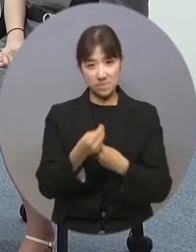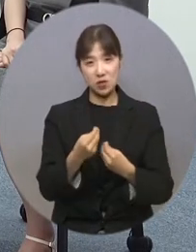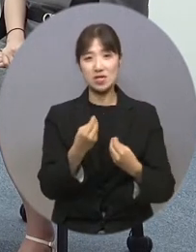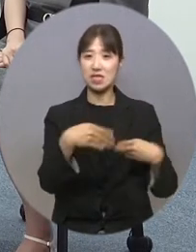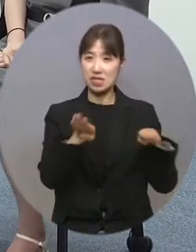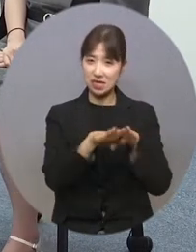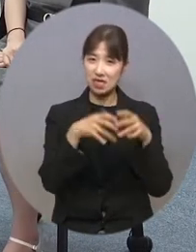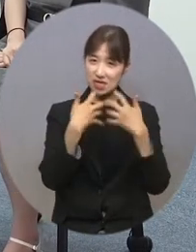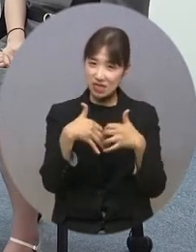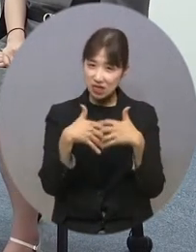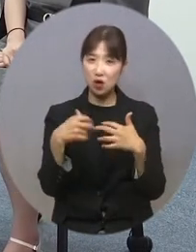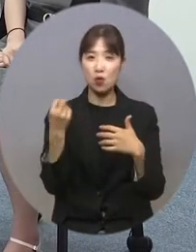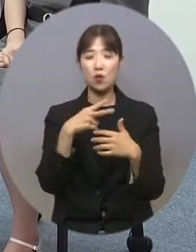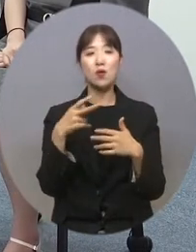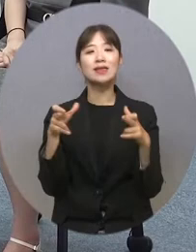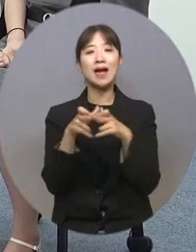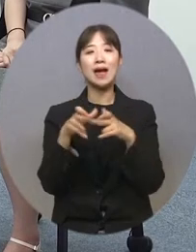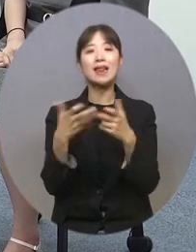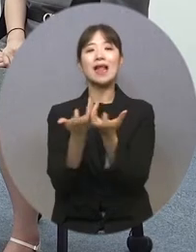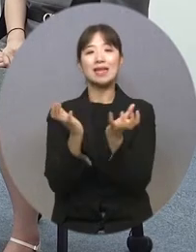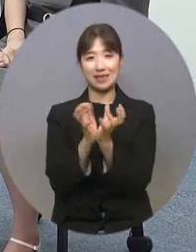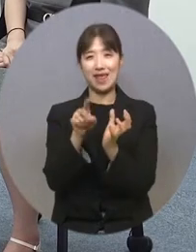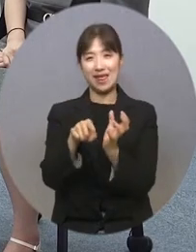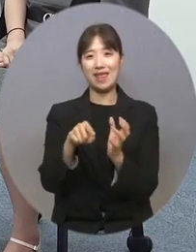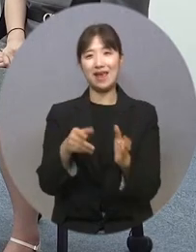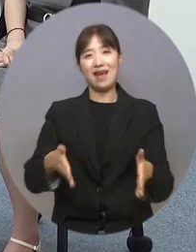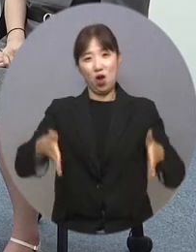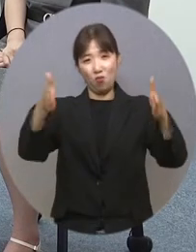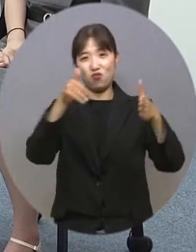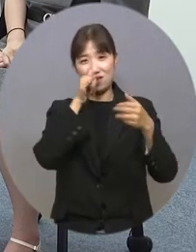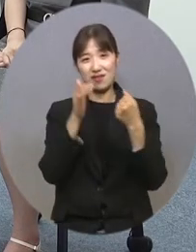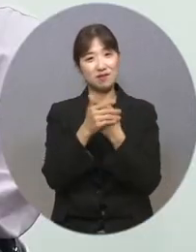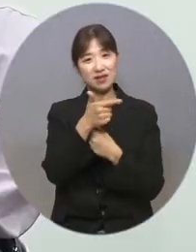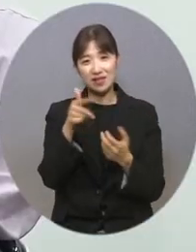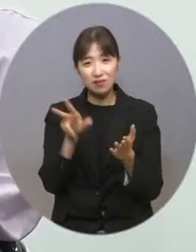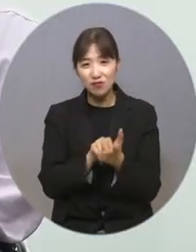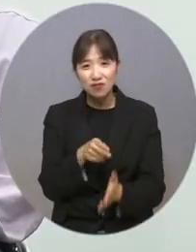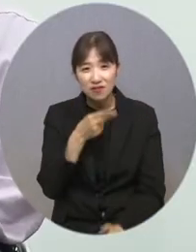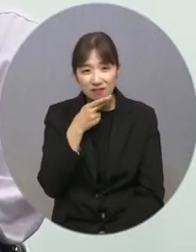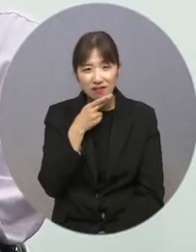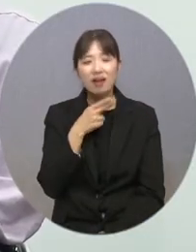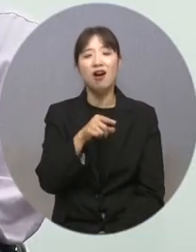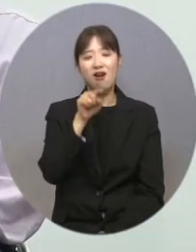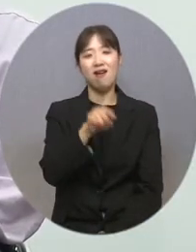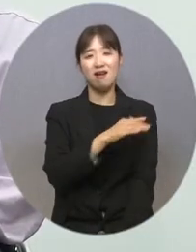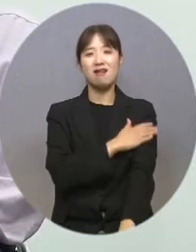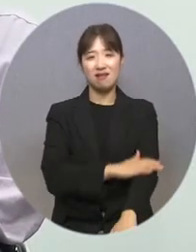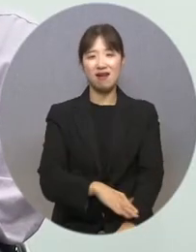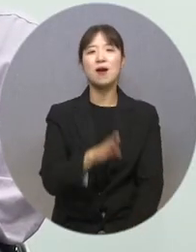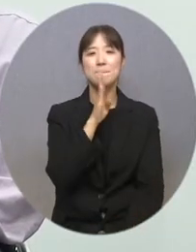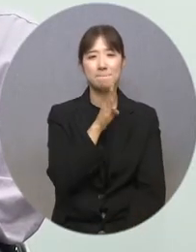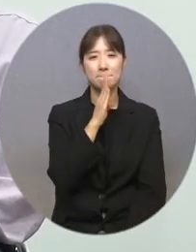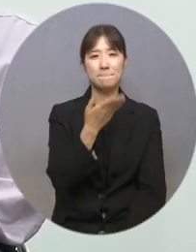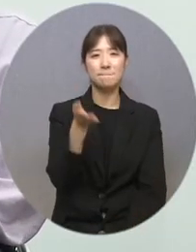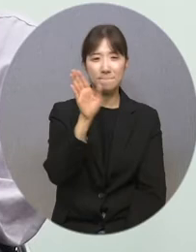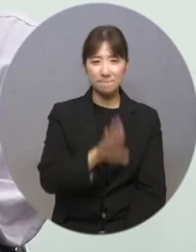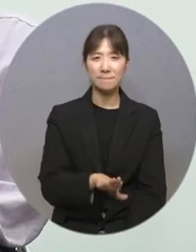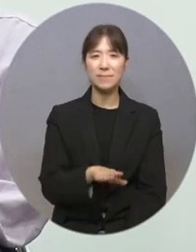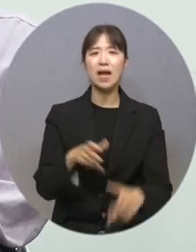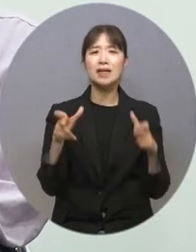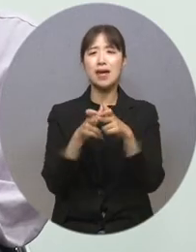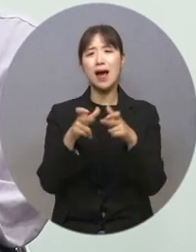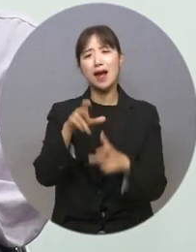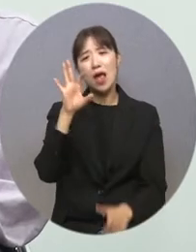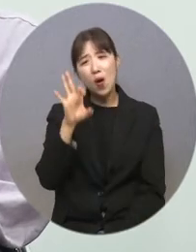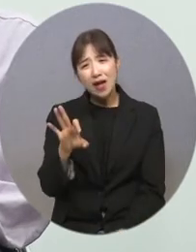장애인 단체들이 있는 곳이어서 큰 문제는 없으시구요 네 그런 부분은 잘 되어있는데 랙을 장애인